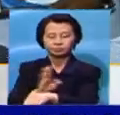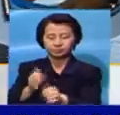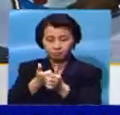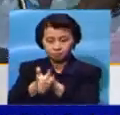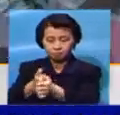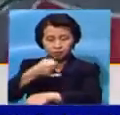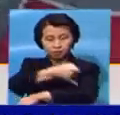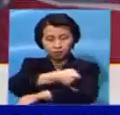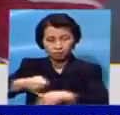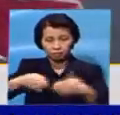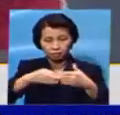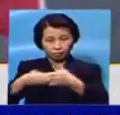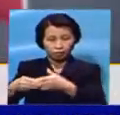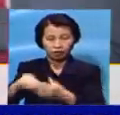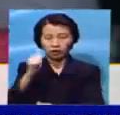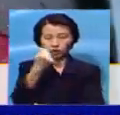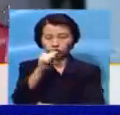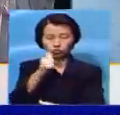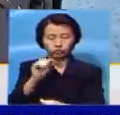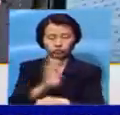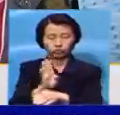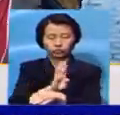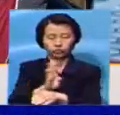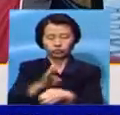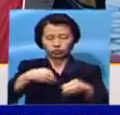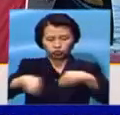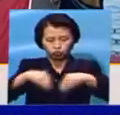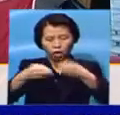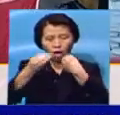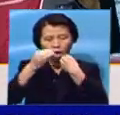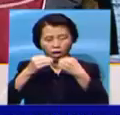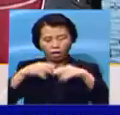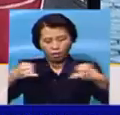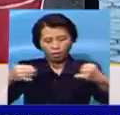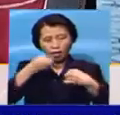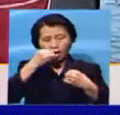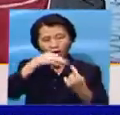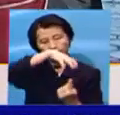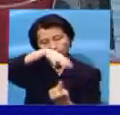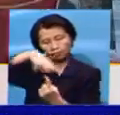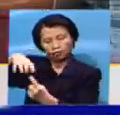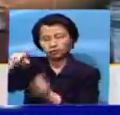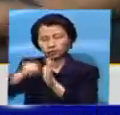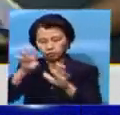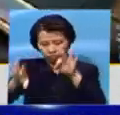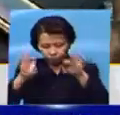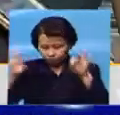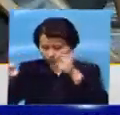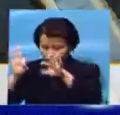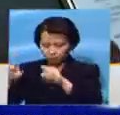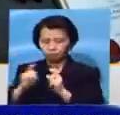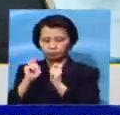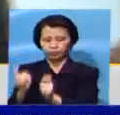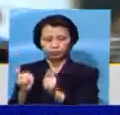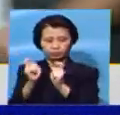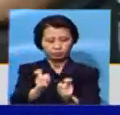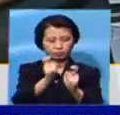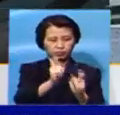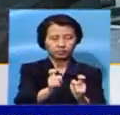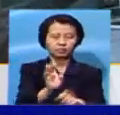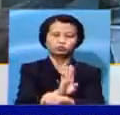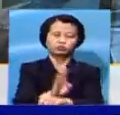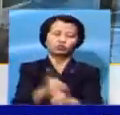panduan ditetapkan 10 peniaga yang menjual pelbagai jenis makanan dari 36 bazar Ramadan terpilih untuk menerima Anugerah peniaga